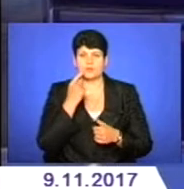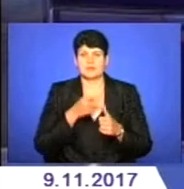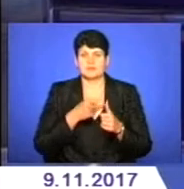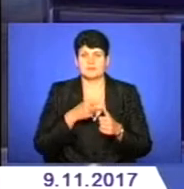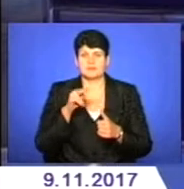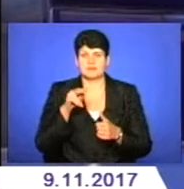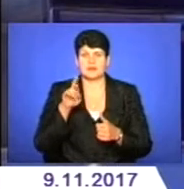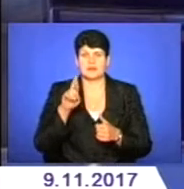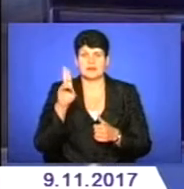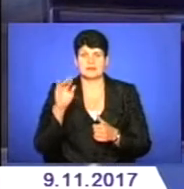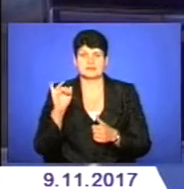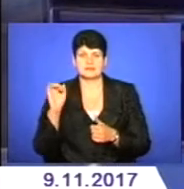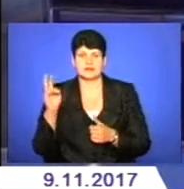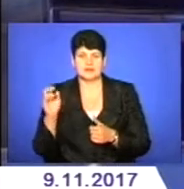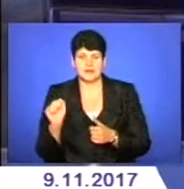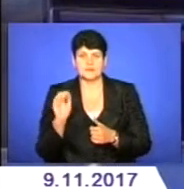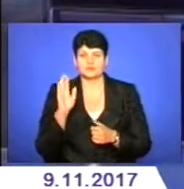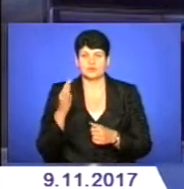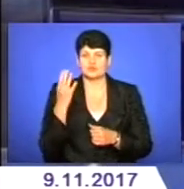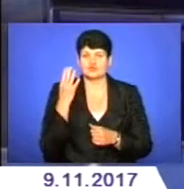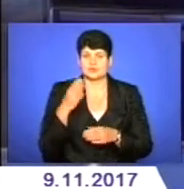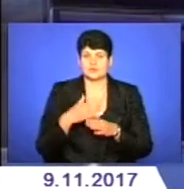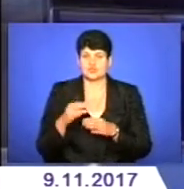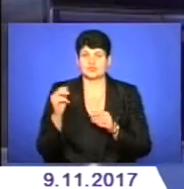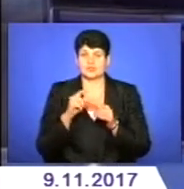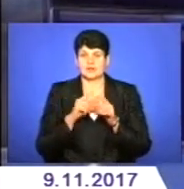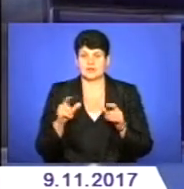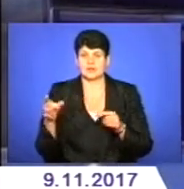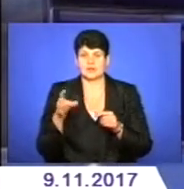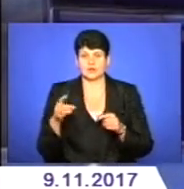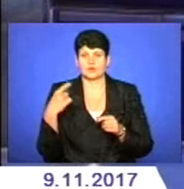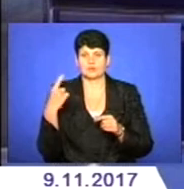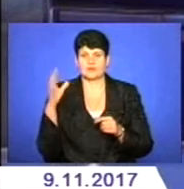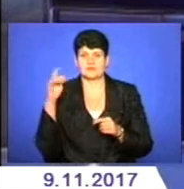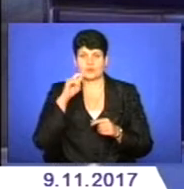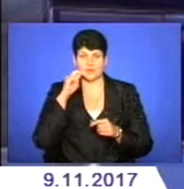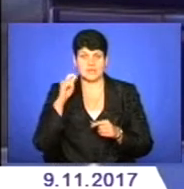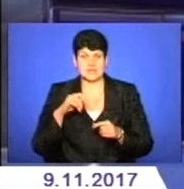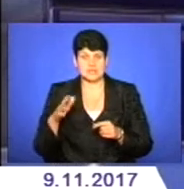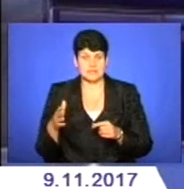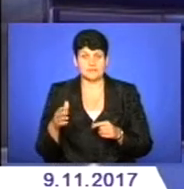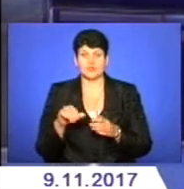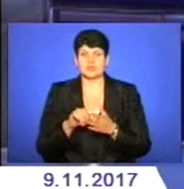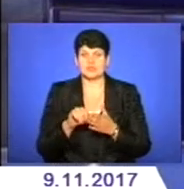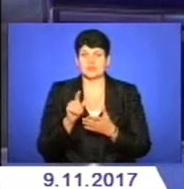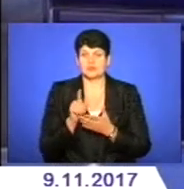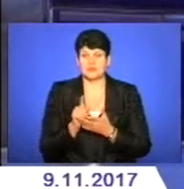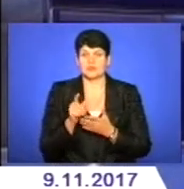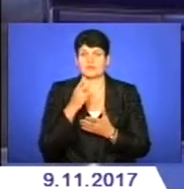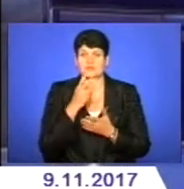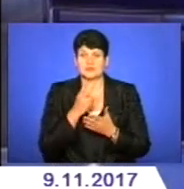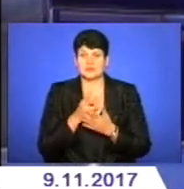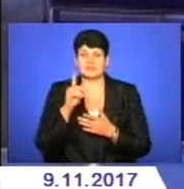Яцика. Він проходитиме у 4 етапи – шкільний, районний, обласний та всеукраїнський. Учасники мають продемонструвати